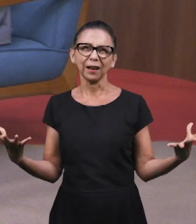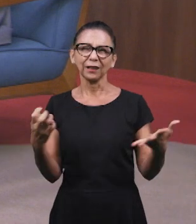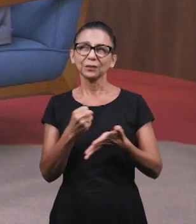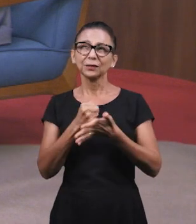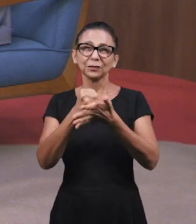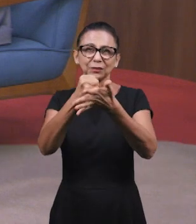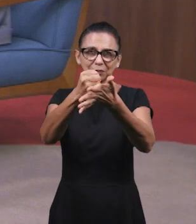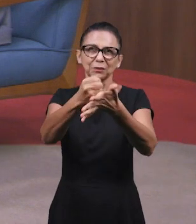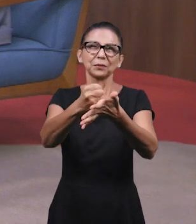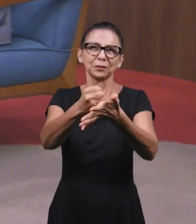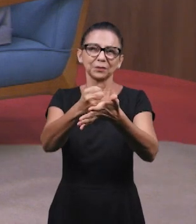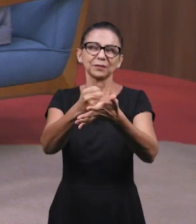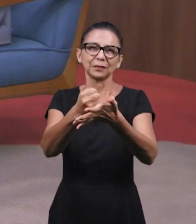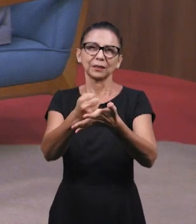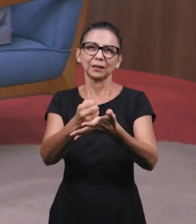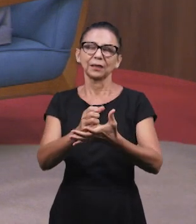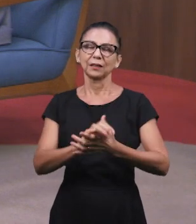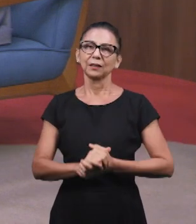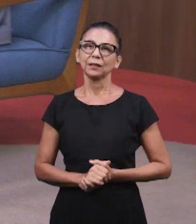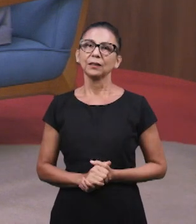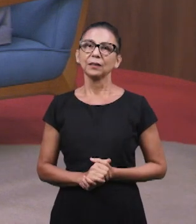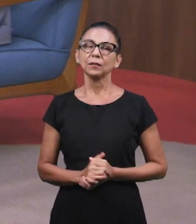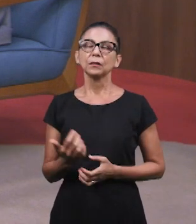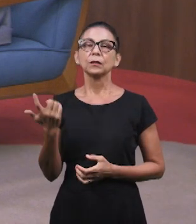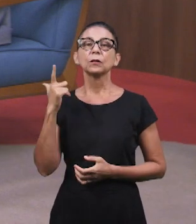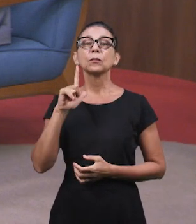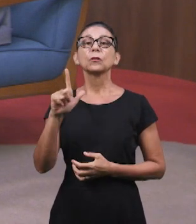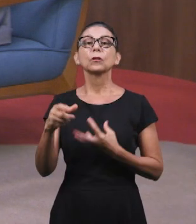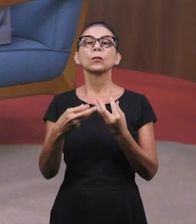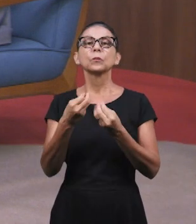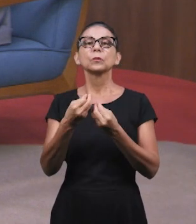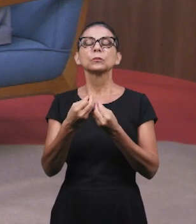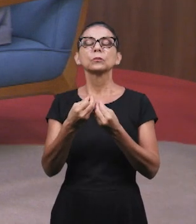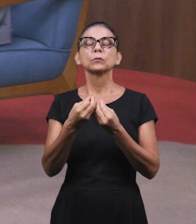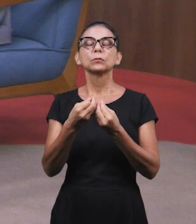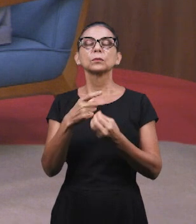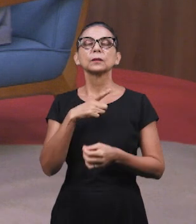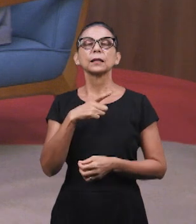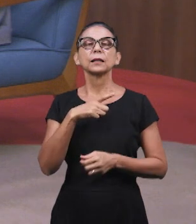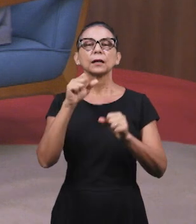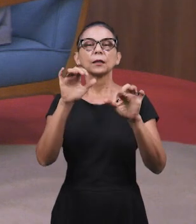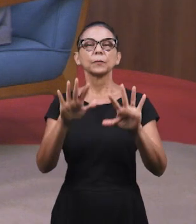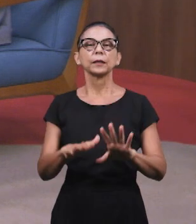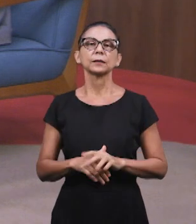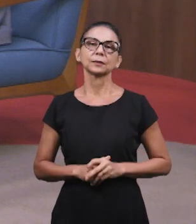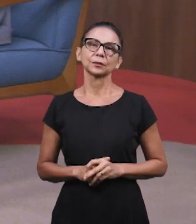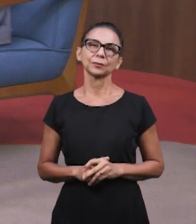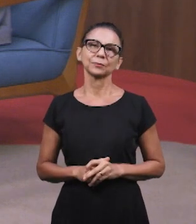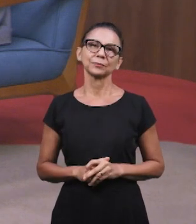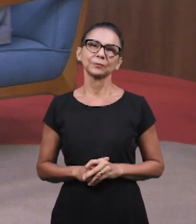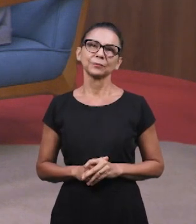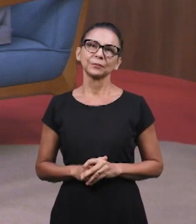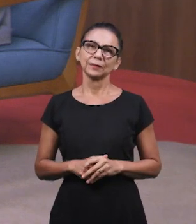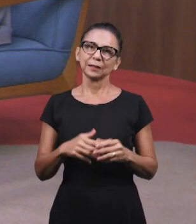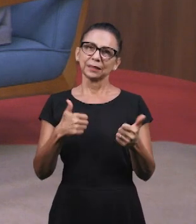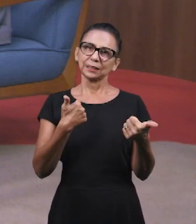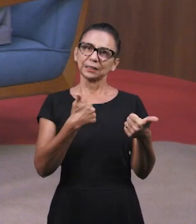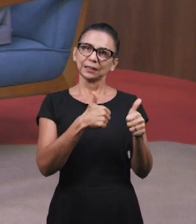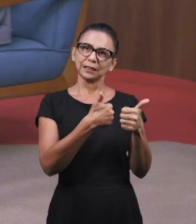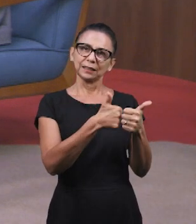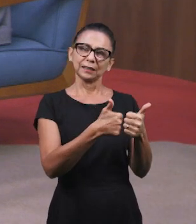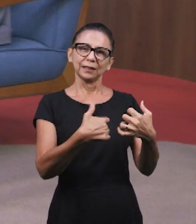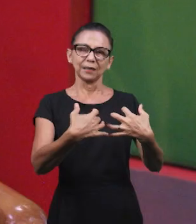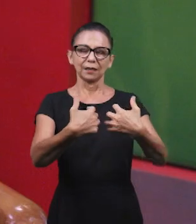bénédiction, on doit suivre l'arche. Si donc se laisser être gouverné par le Saint-Esprit. C'est comme Paul a